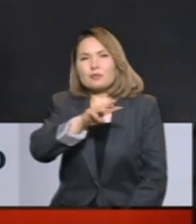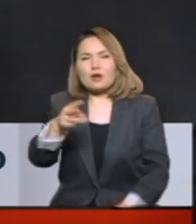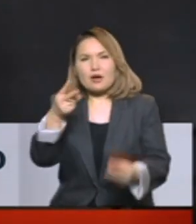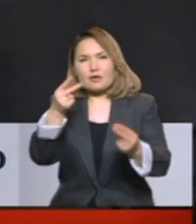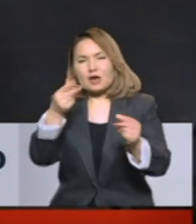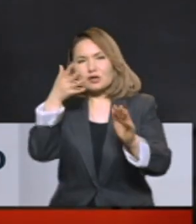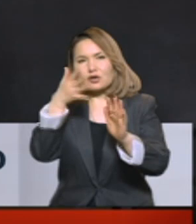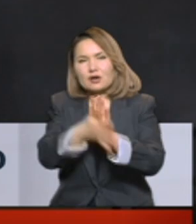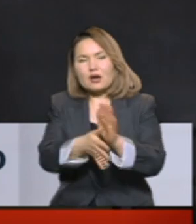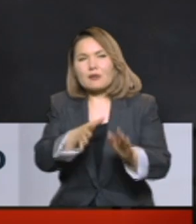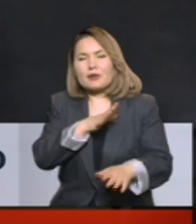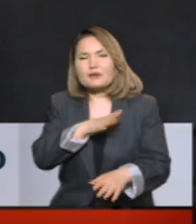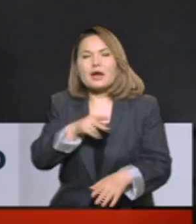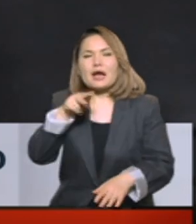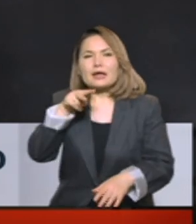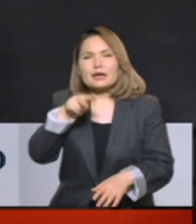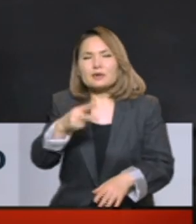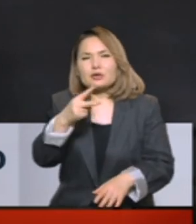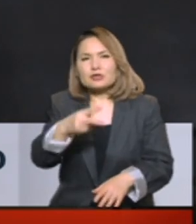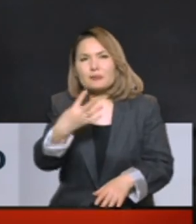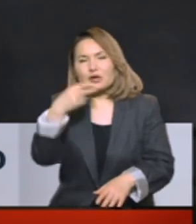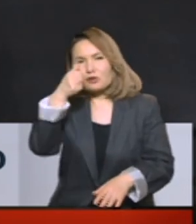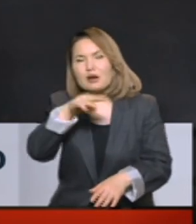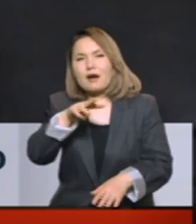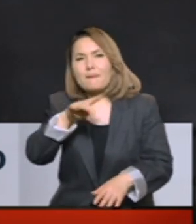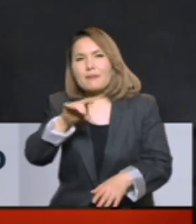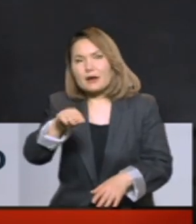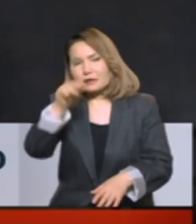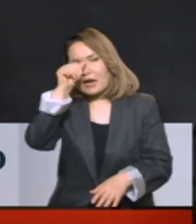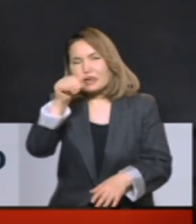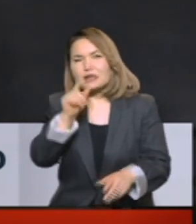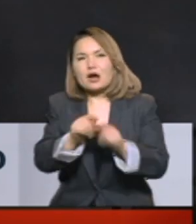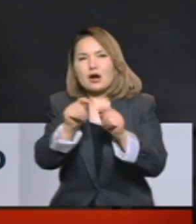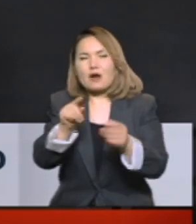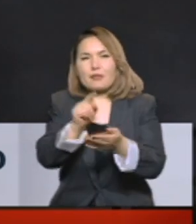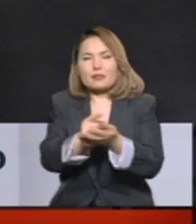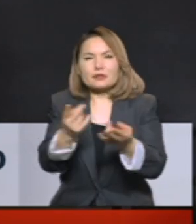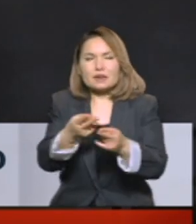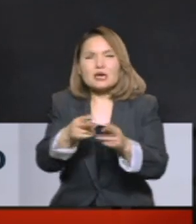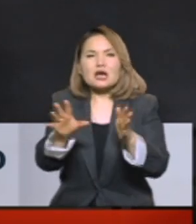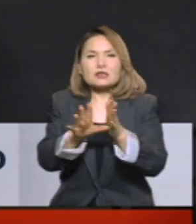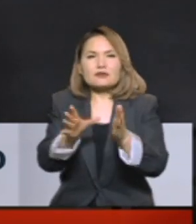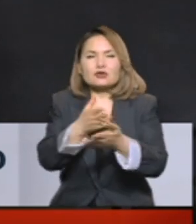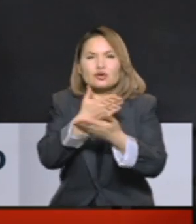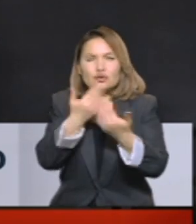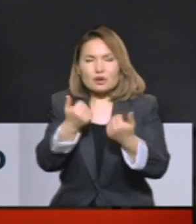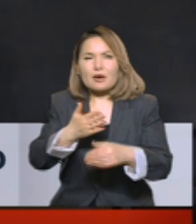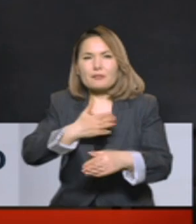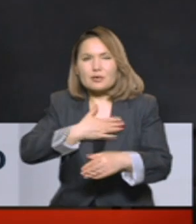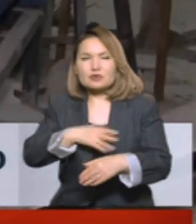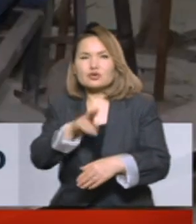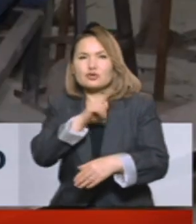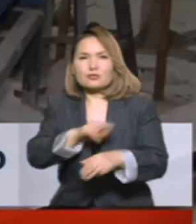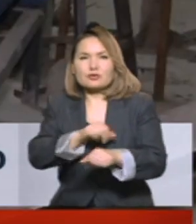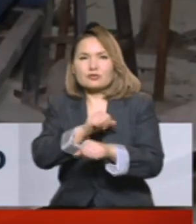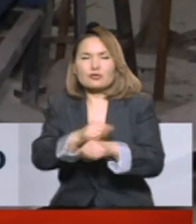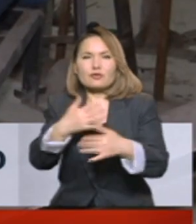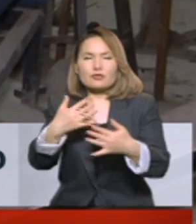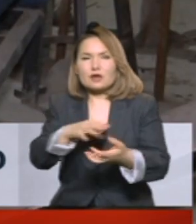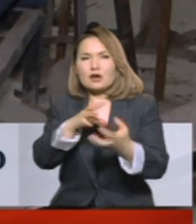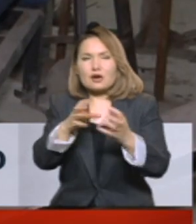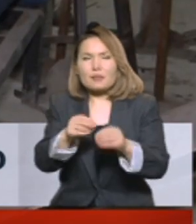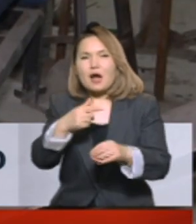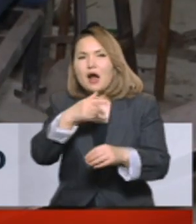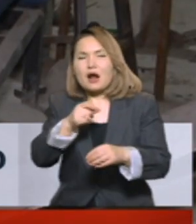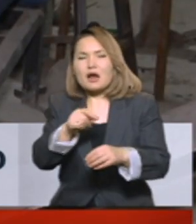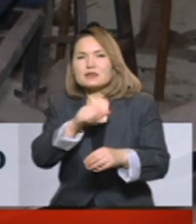Біз 2024 жылдың март айында ашуымыз керек етін. Бірақ инфрақұрылым жоқтығынан біздің жұмысымыз тоқтап тұр. Кәсіпкер газды да